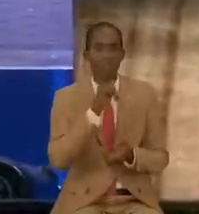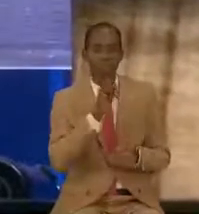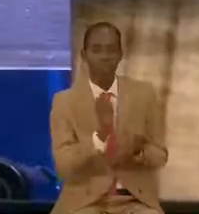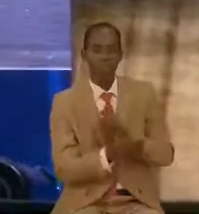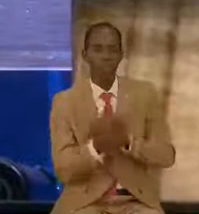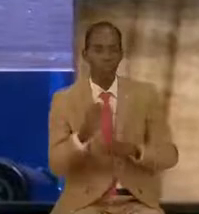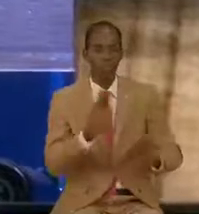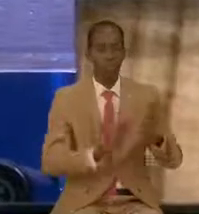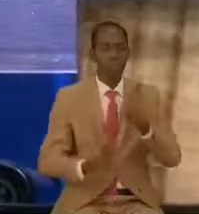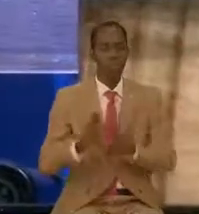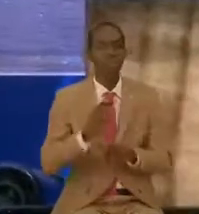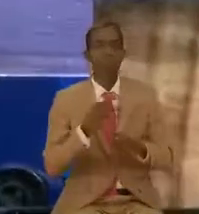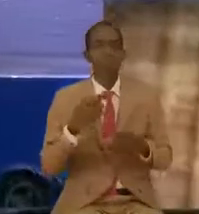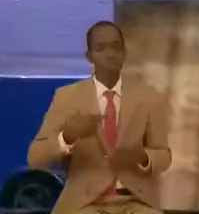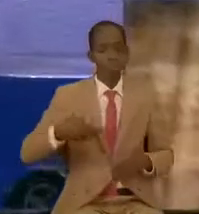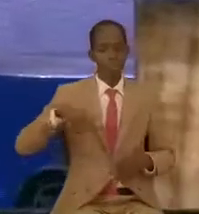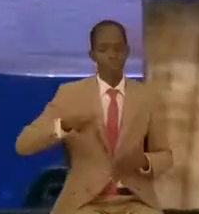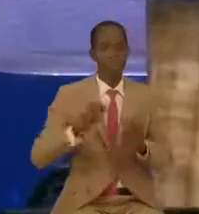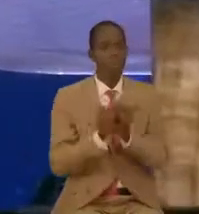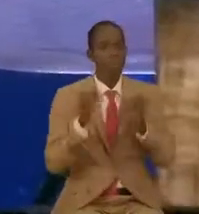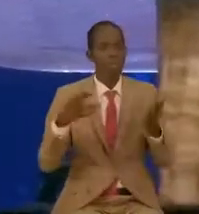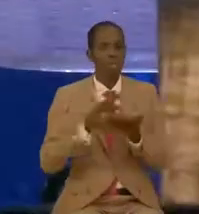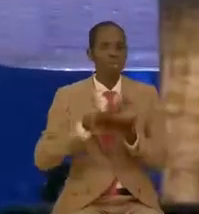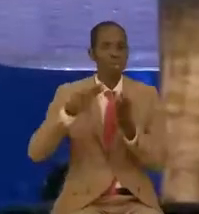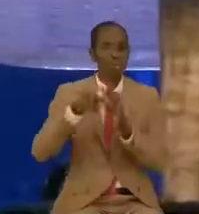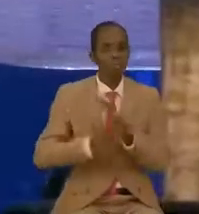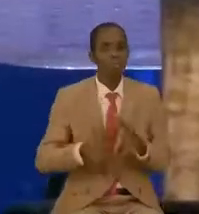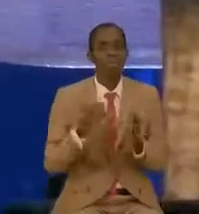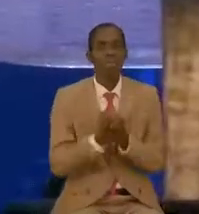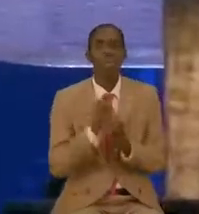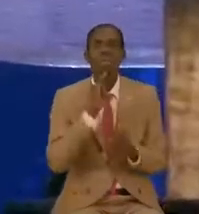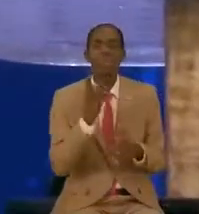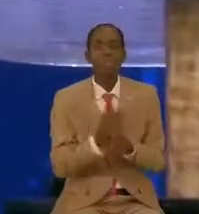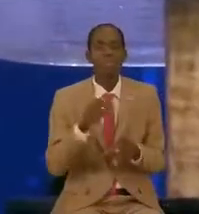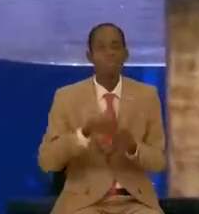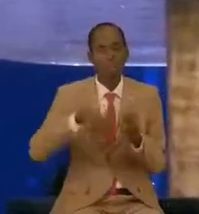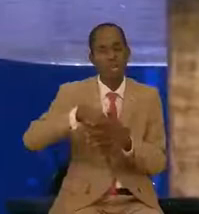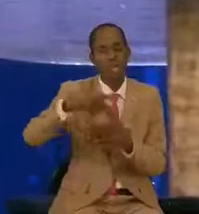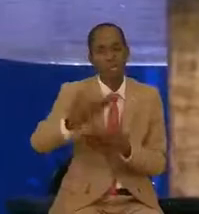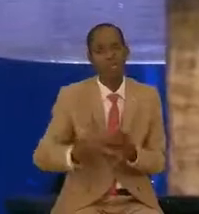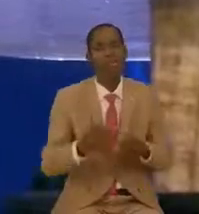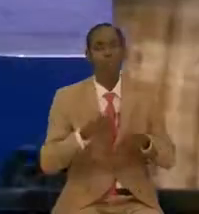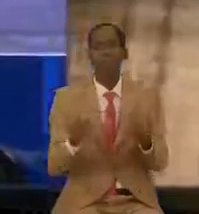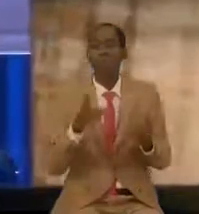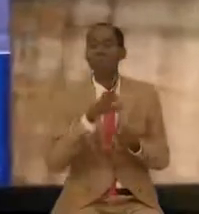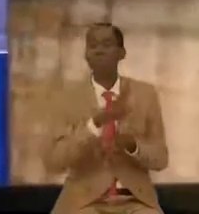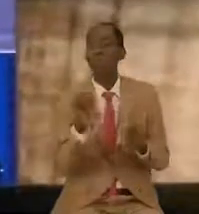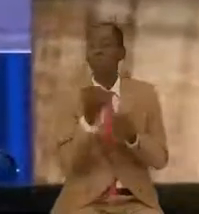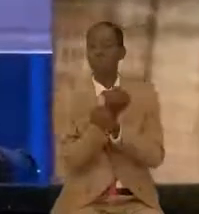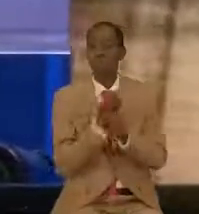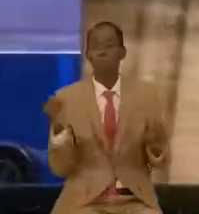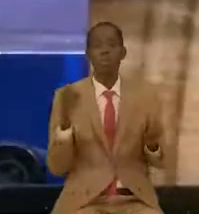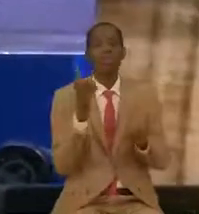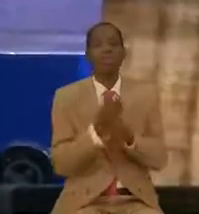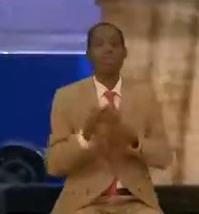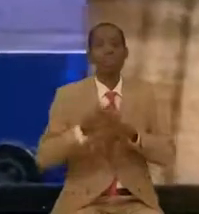leur comportement. La religion sans la justice, la superficialité sans le